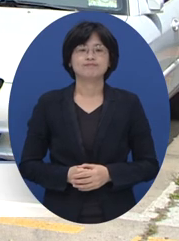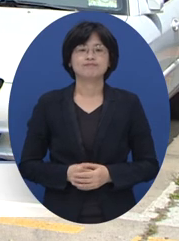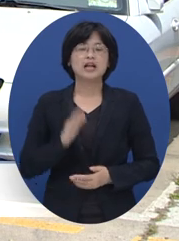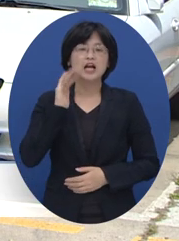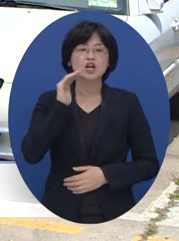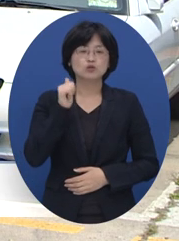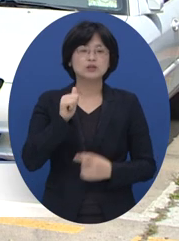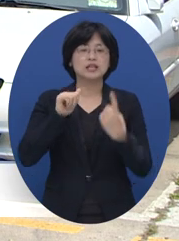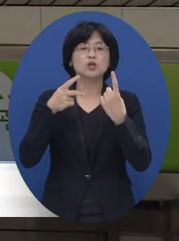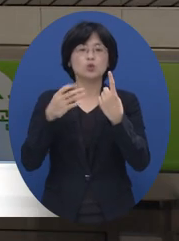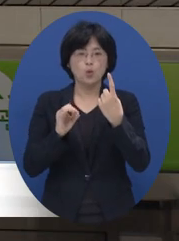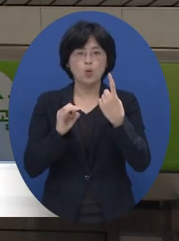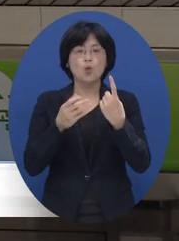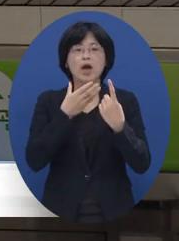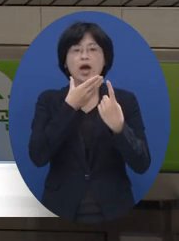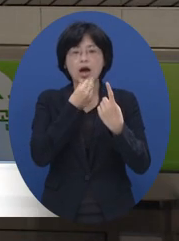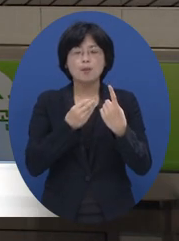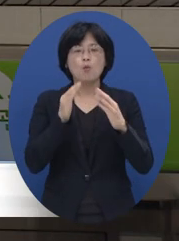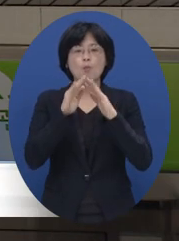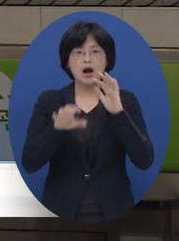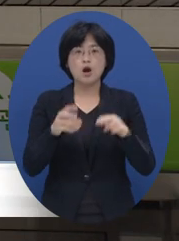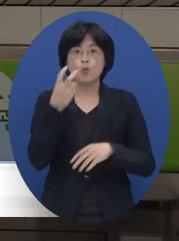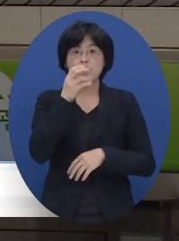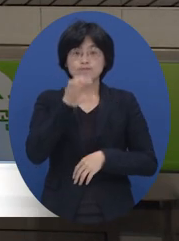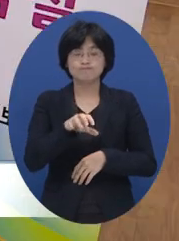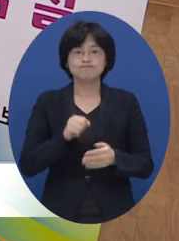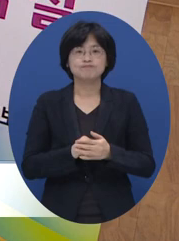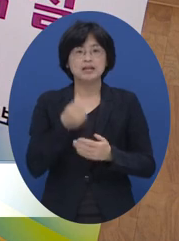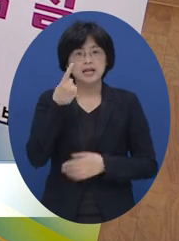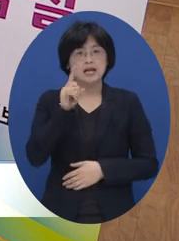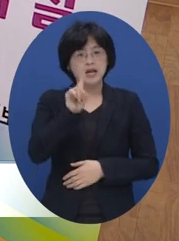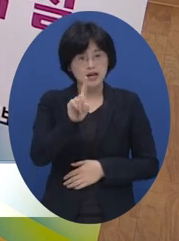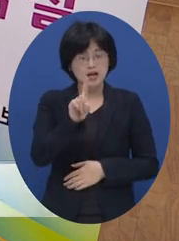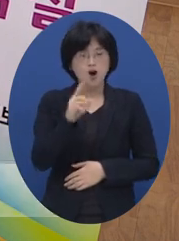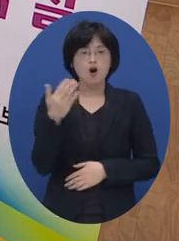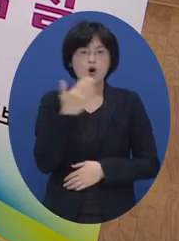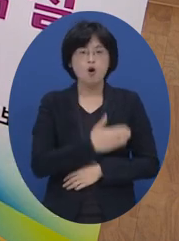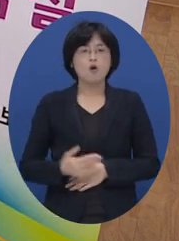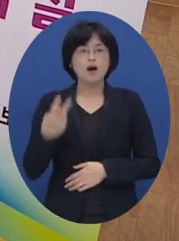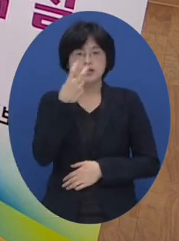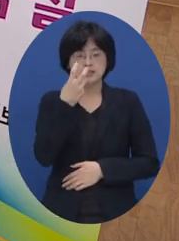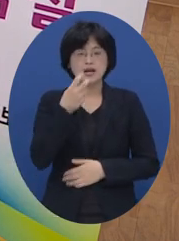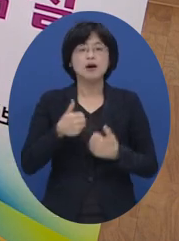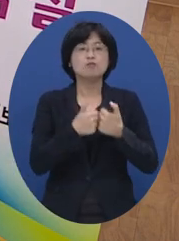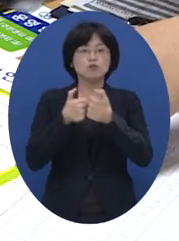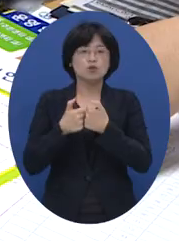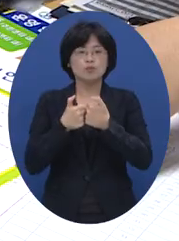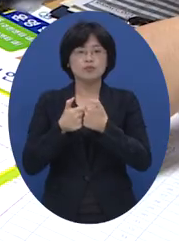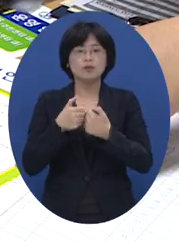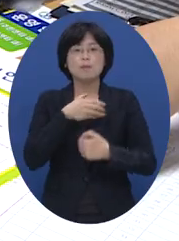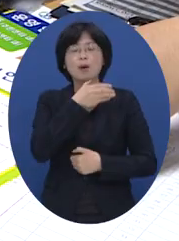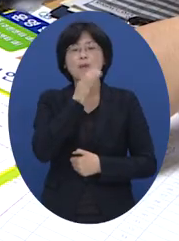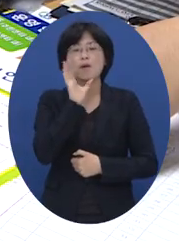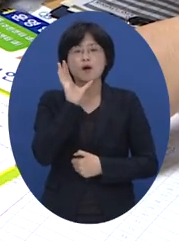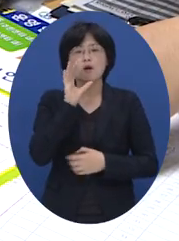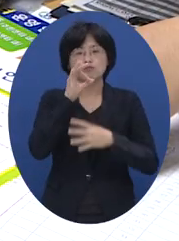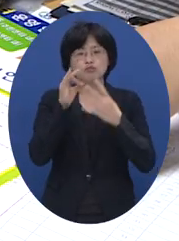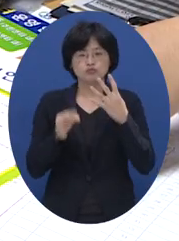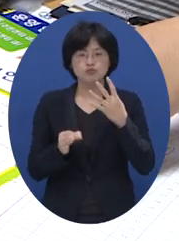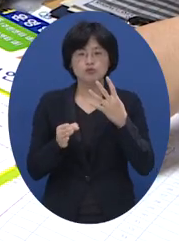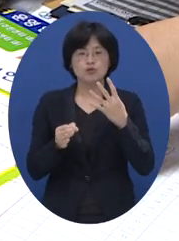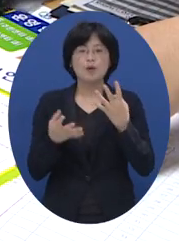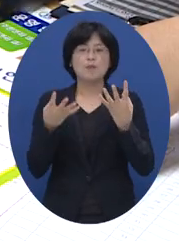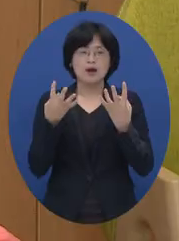의정부 일동에 위치한 행복마을 관리소. 한 달에 한 번 열리는 건강 상담 프로그램에 동네 어르신들의 발길이 끊이지